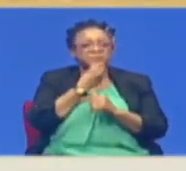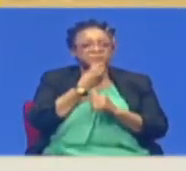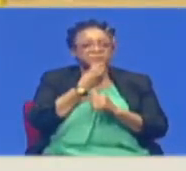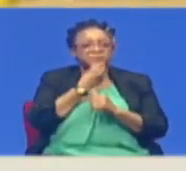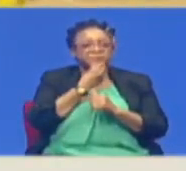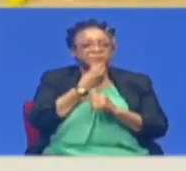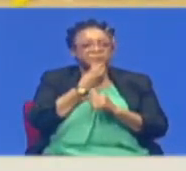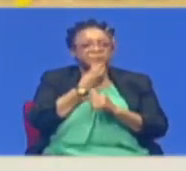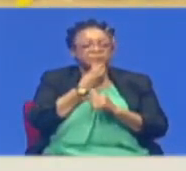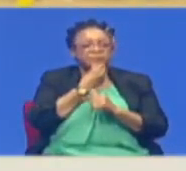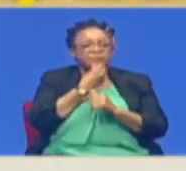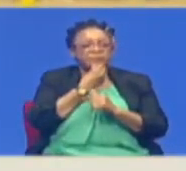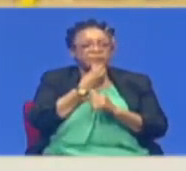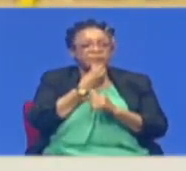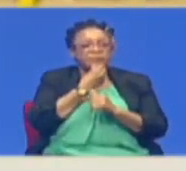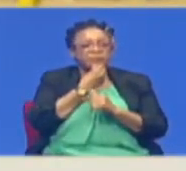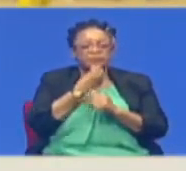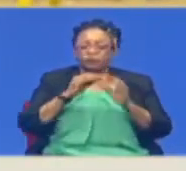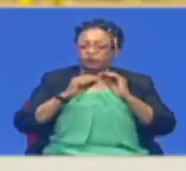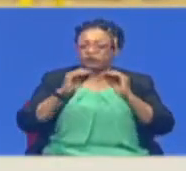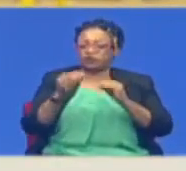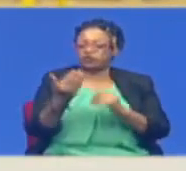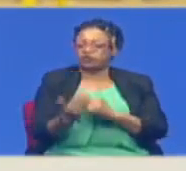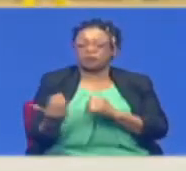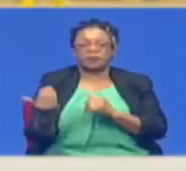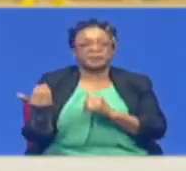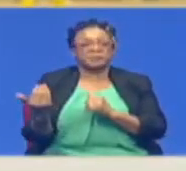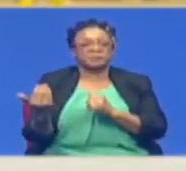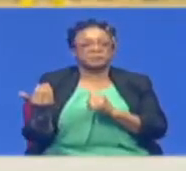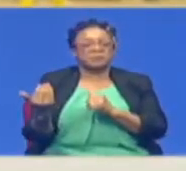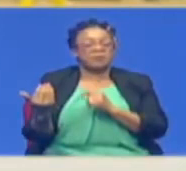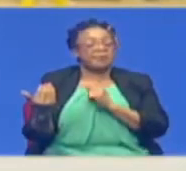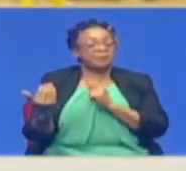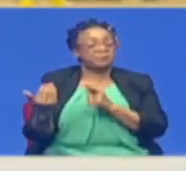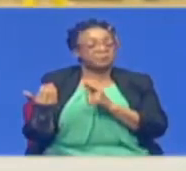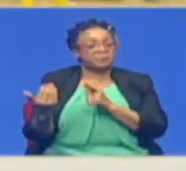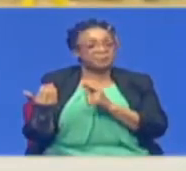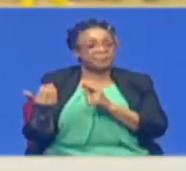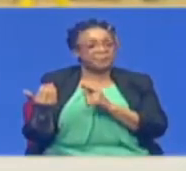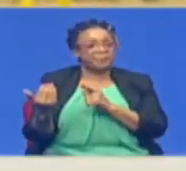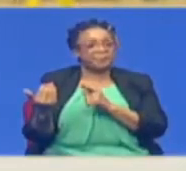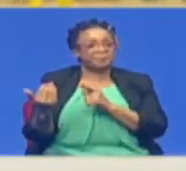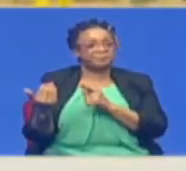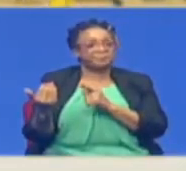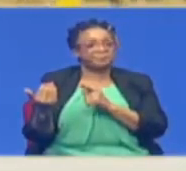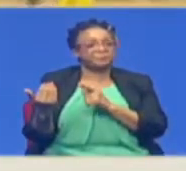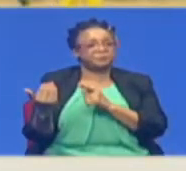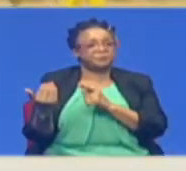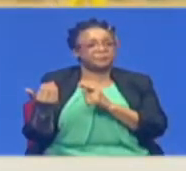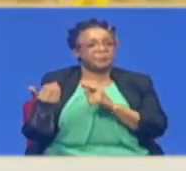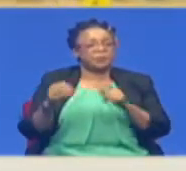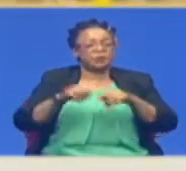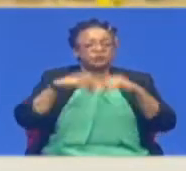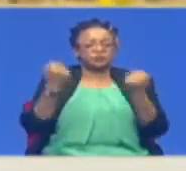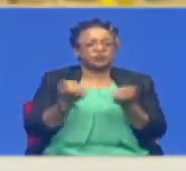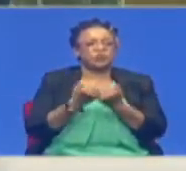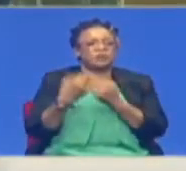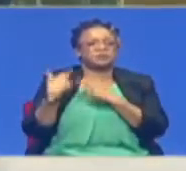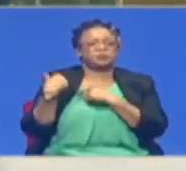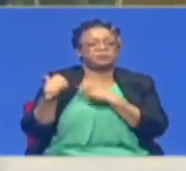Yaani ya kufunza watu hii hiyo social responsibility na